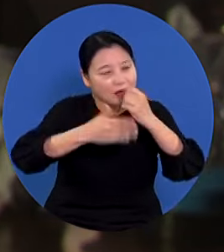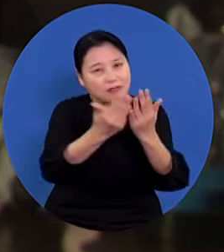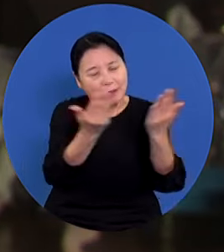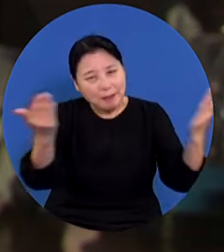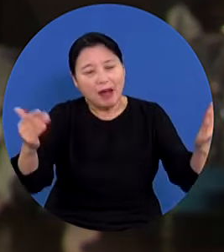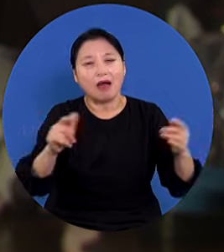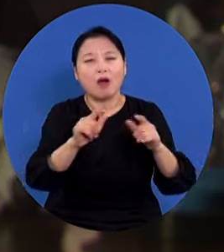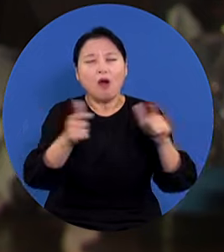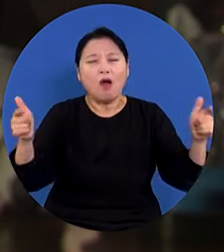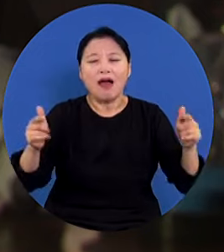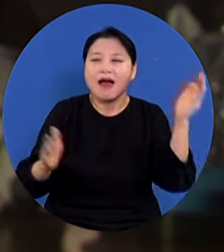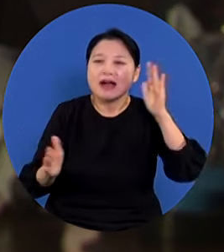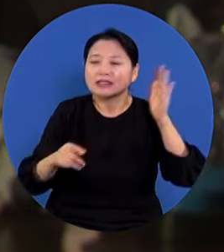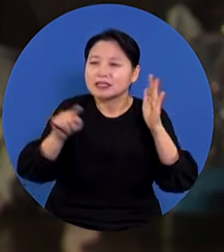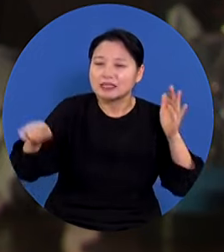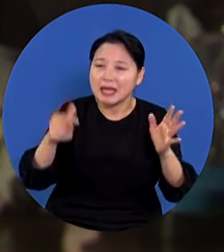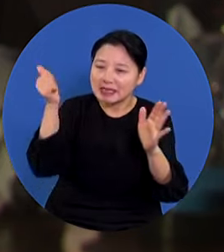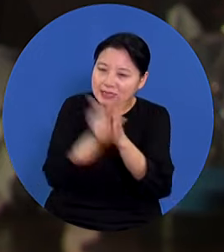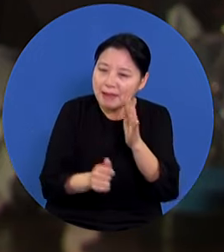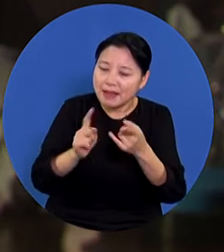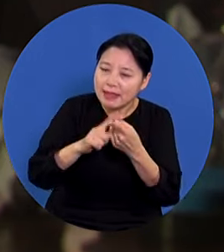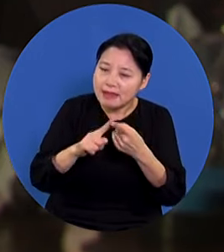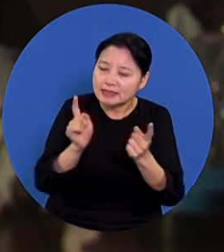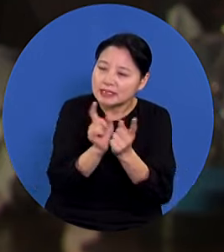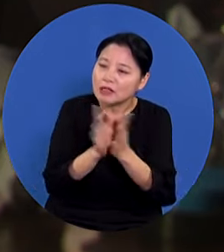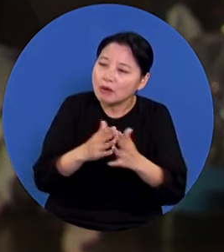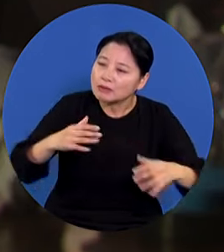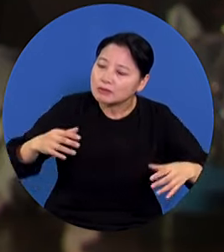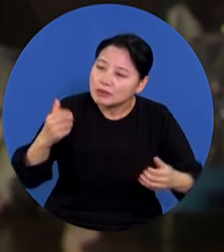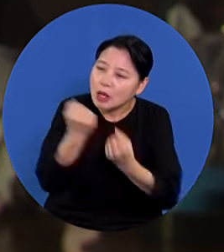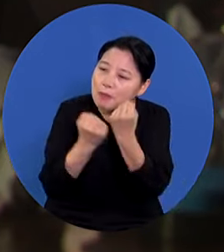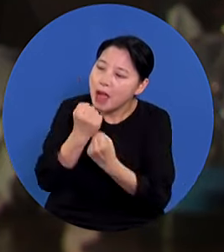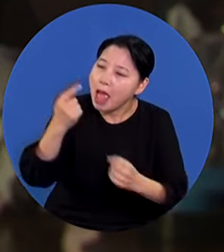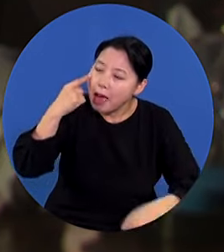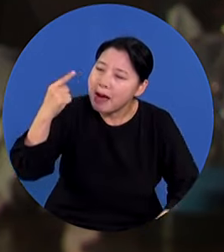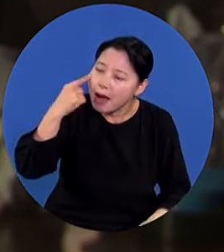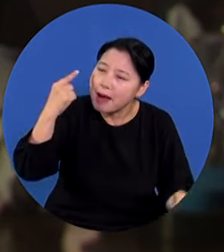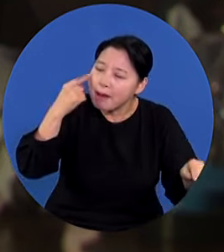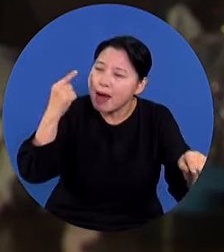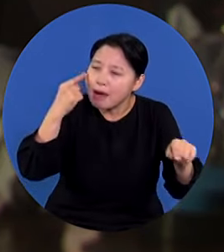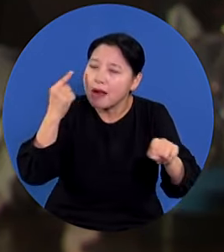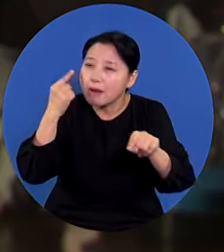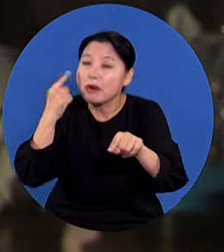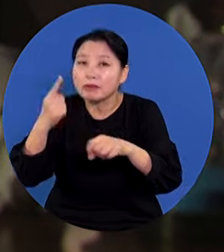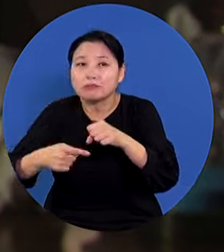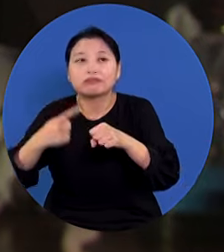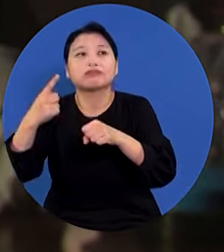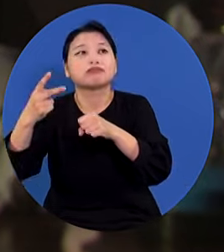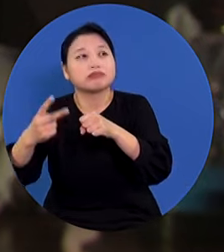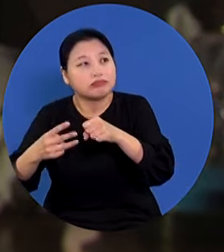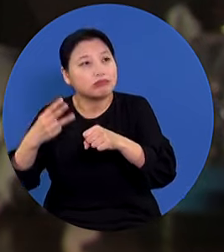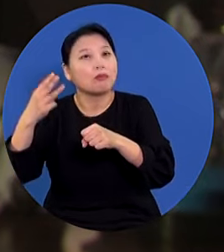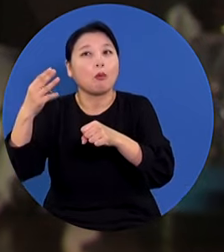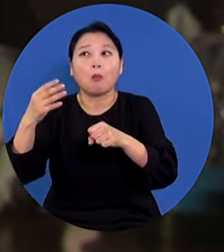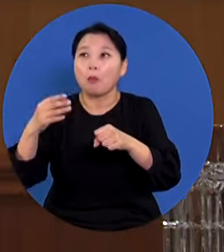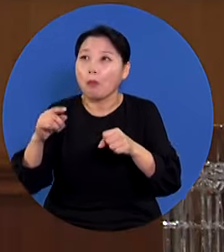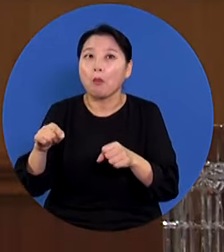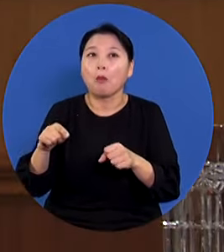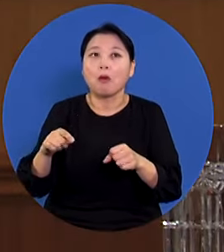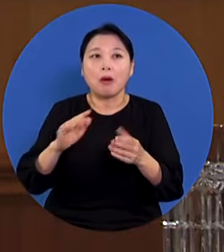이런 학생들이 스스로 망원가제에 대해서 설명을 이런 걸 통해서 조금 인식이 확산되고 인식이 확산되고 변하는